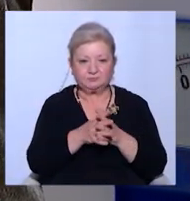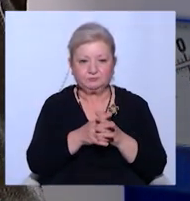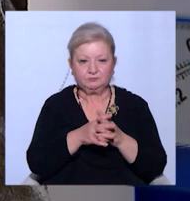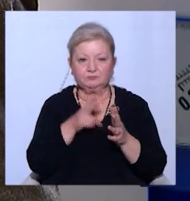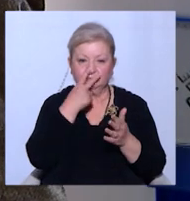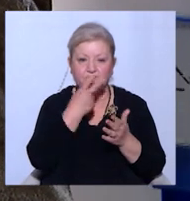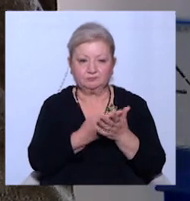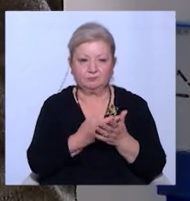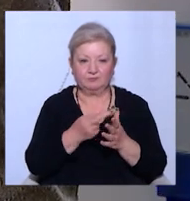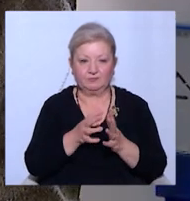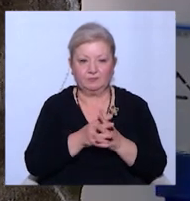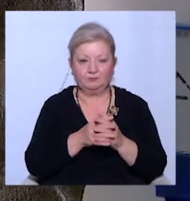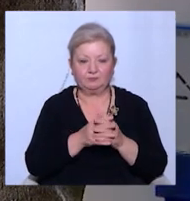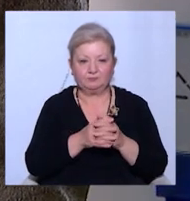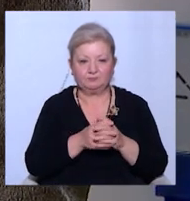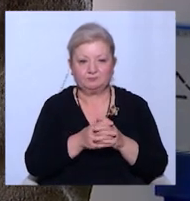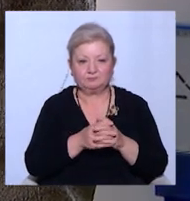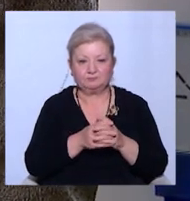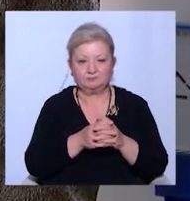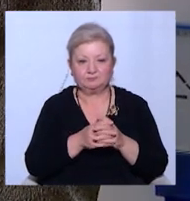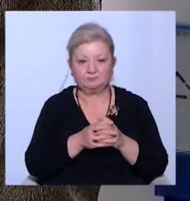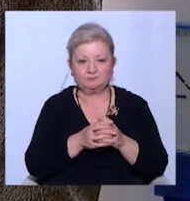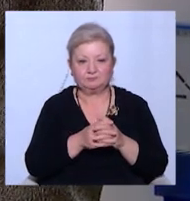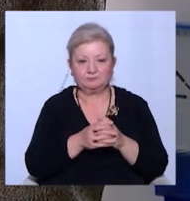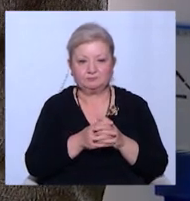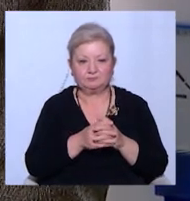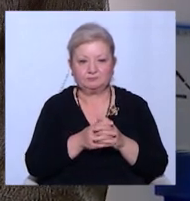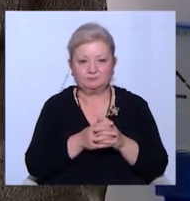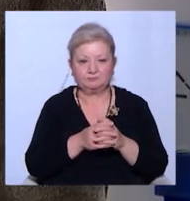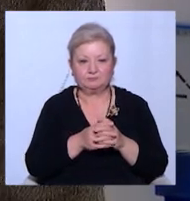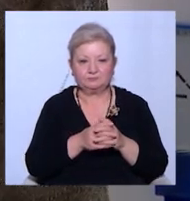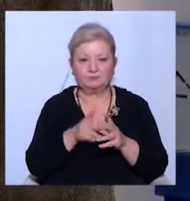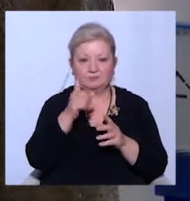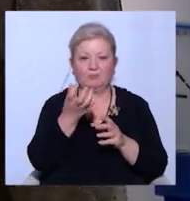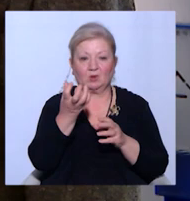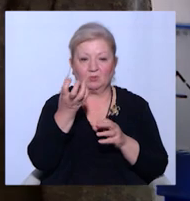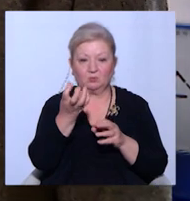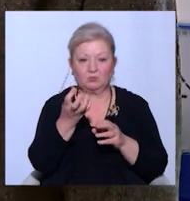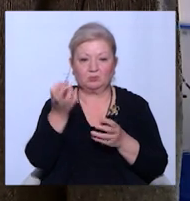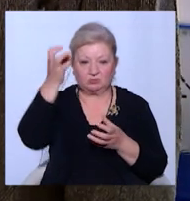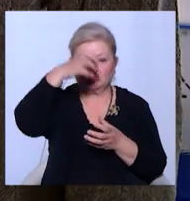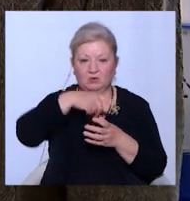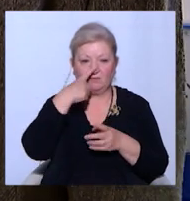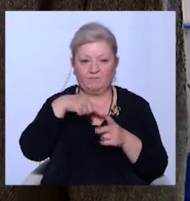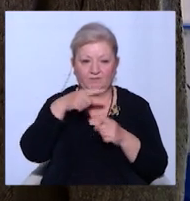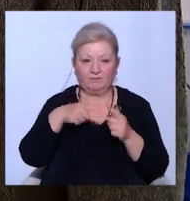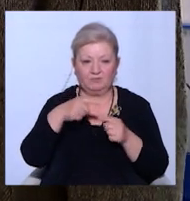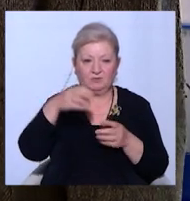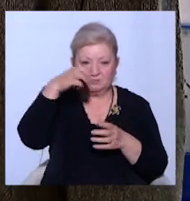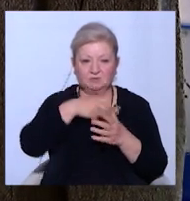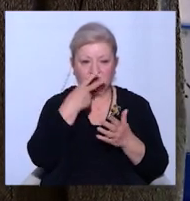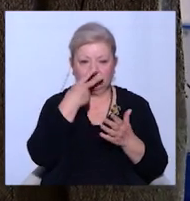ტყვიას მინიჭებული ქონდა ზარბაზნის სიჩქარის ჰორიზონტალური მდგენელი. მაშა სადამე ტყვია